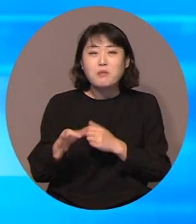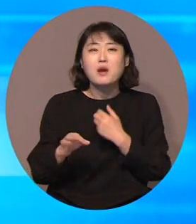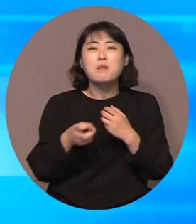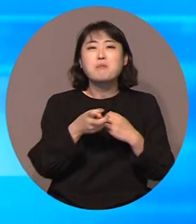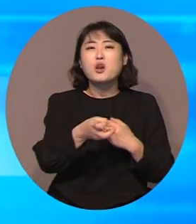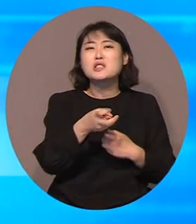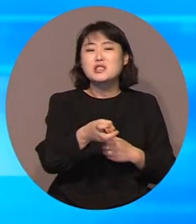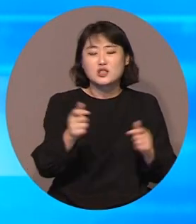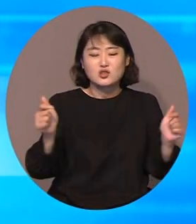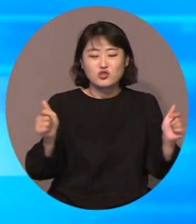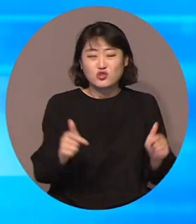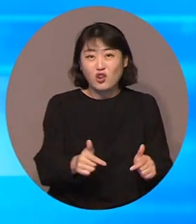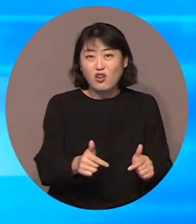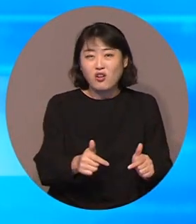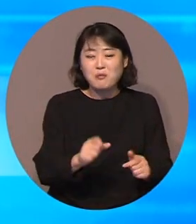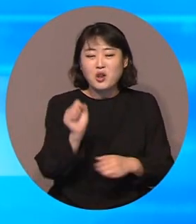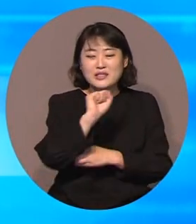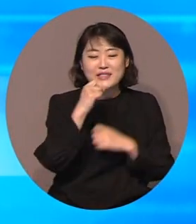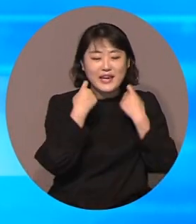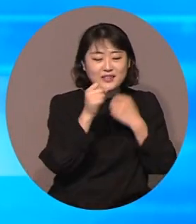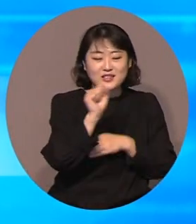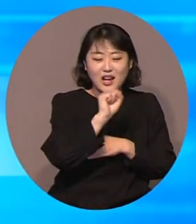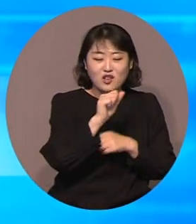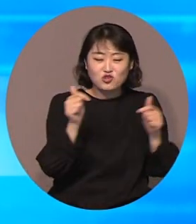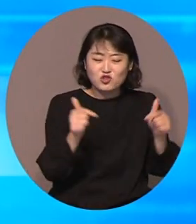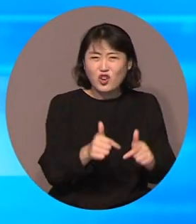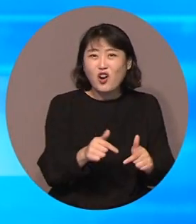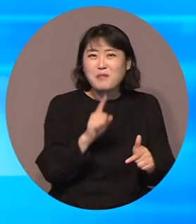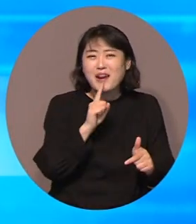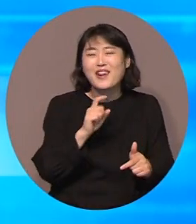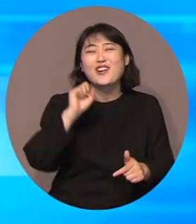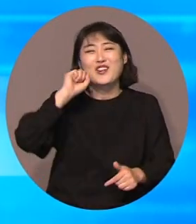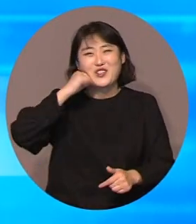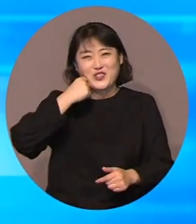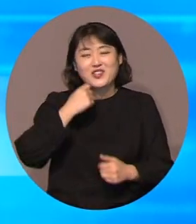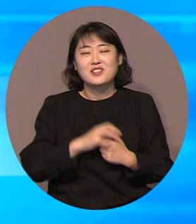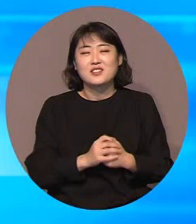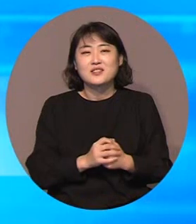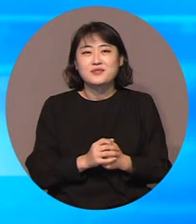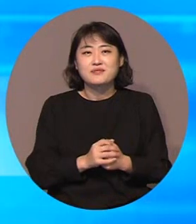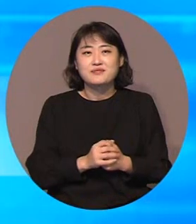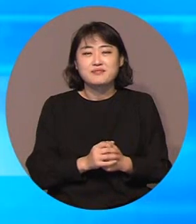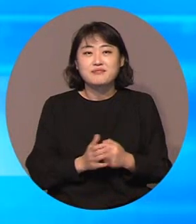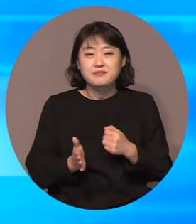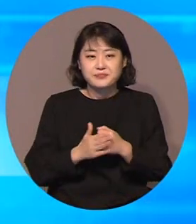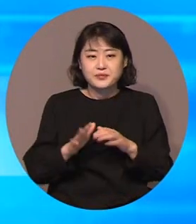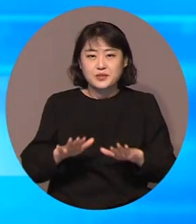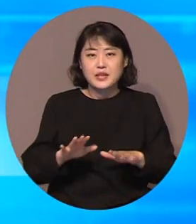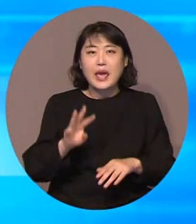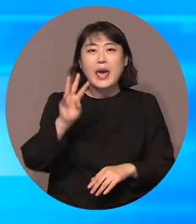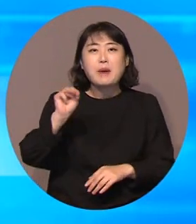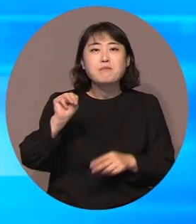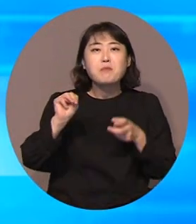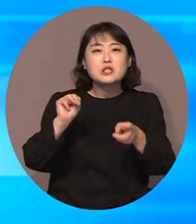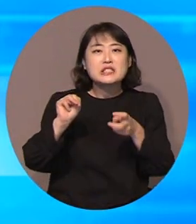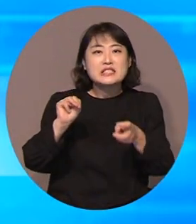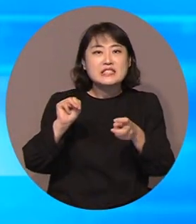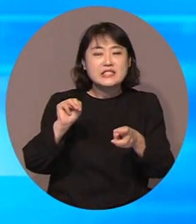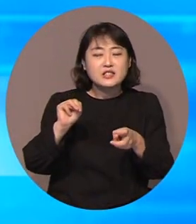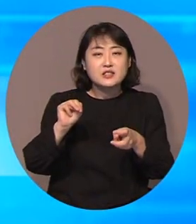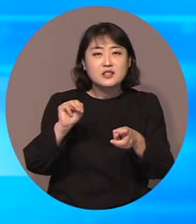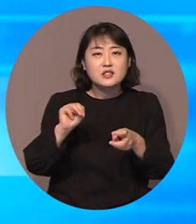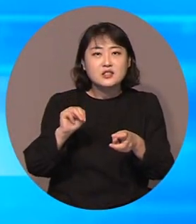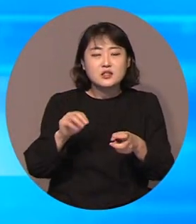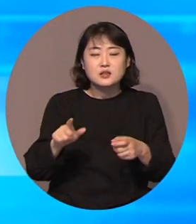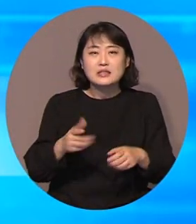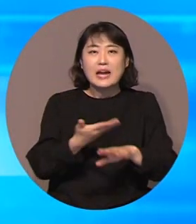이용이 저조해진다, 낮아진다라고 기대하기는 좀 어려운 면이 있죠. 그래서 저희들이 이번에 M버스라고 해서 광역 노선 버스,